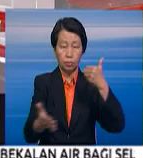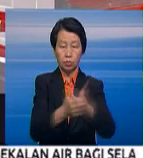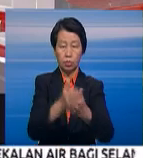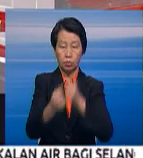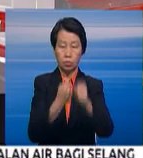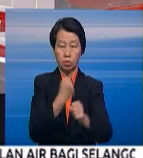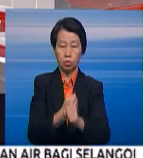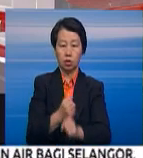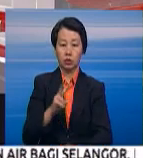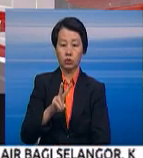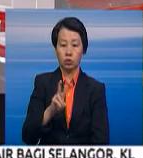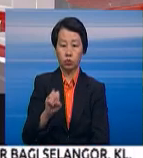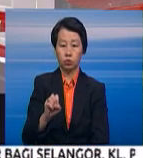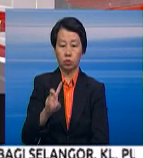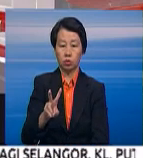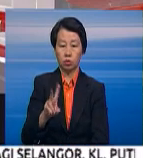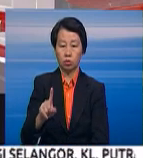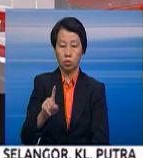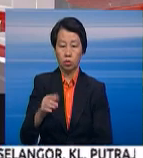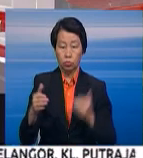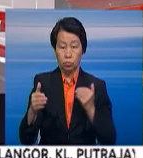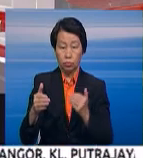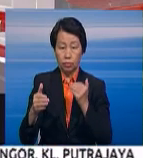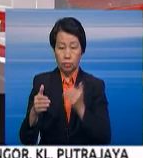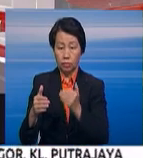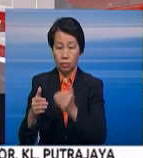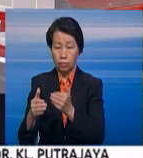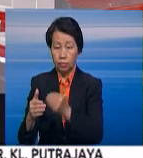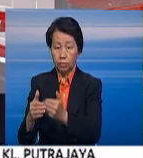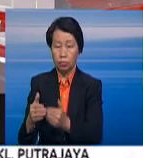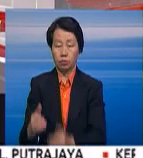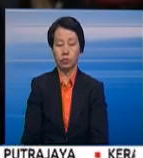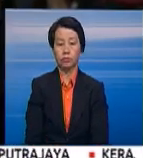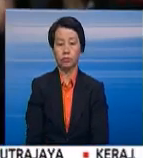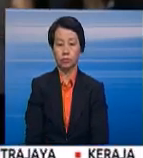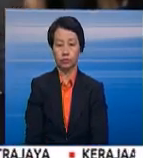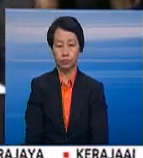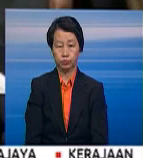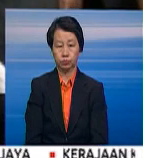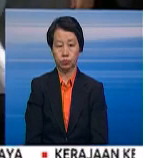tahun 2021 semakin hampir.